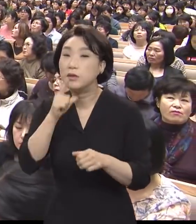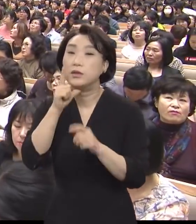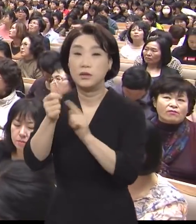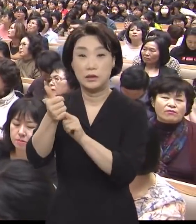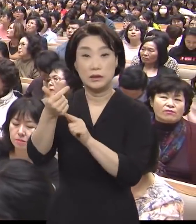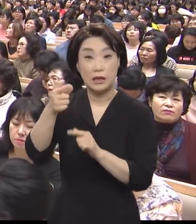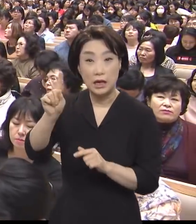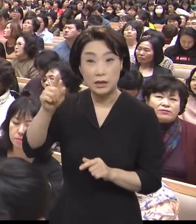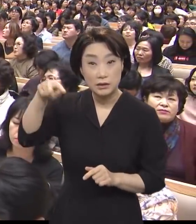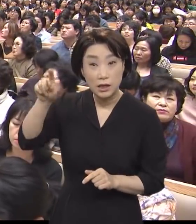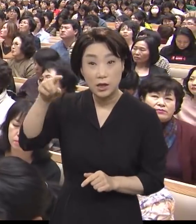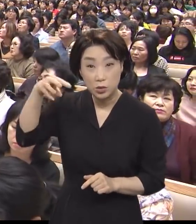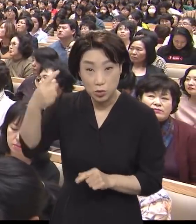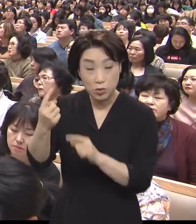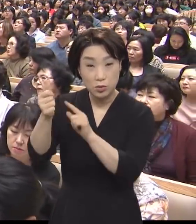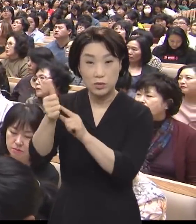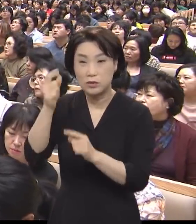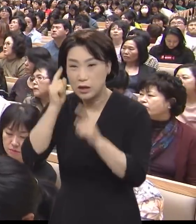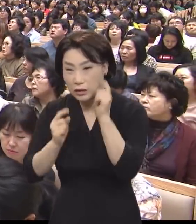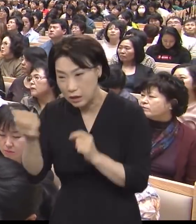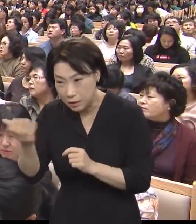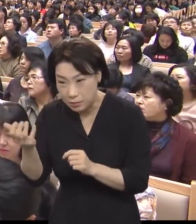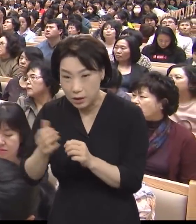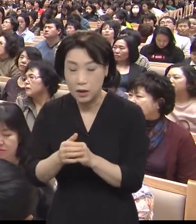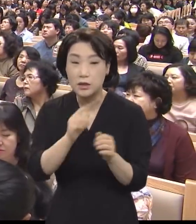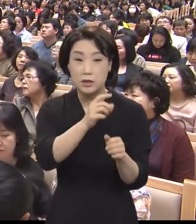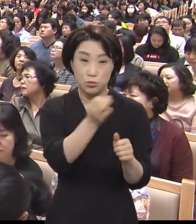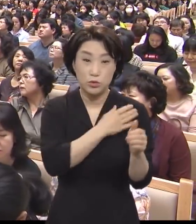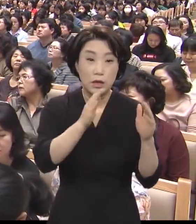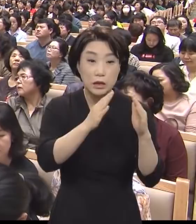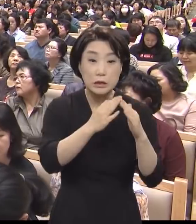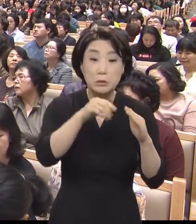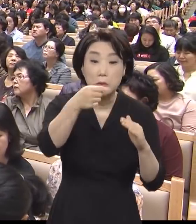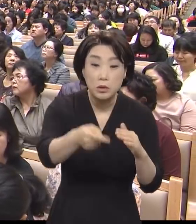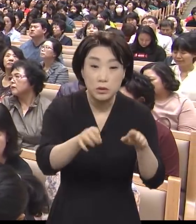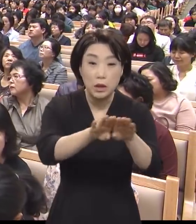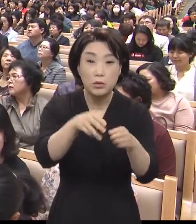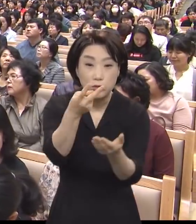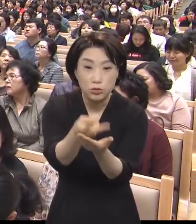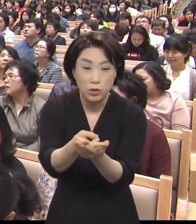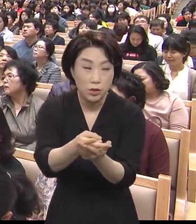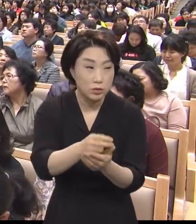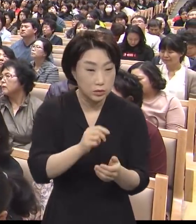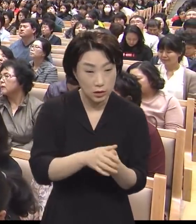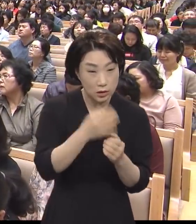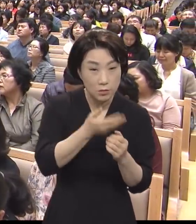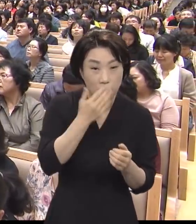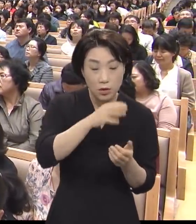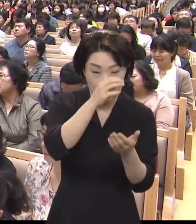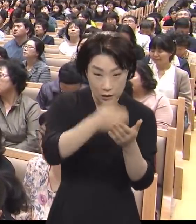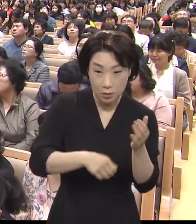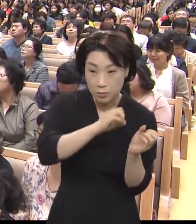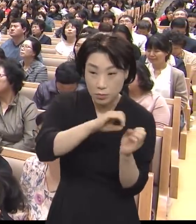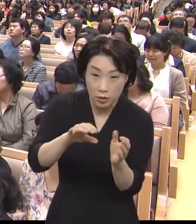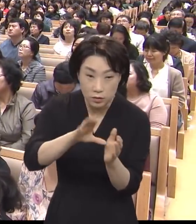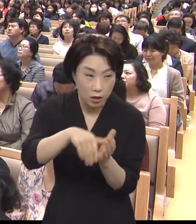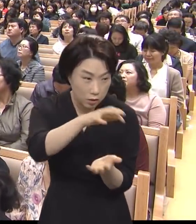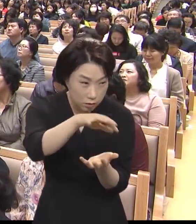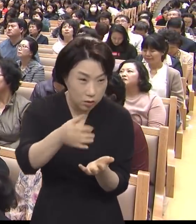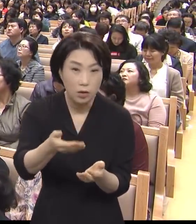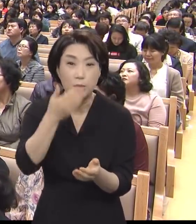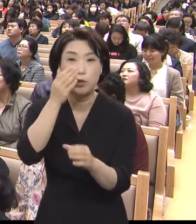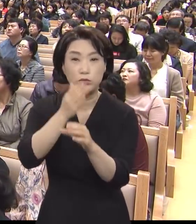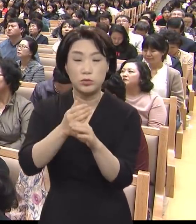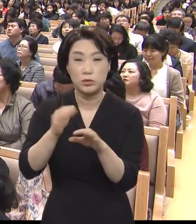앓으며 그 부자의 대문에 누워 부자의 상에서 떨어지는 것으로 배불리려하며 심지어 개들이 와서 그 헌데를